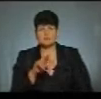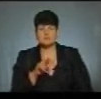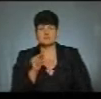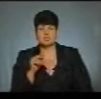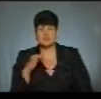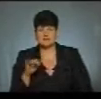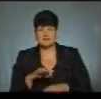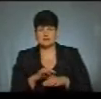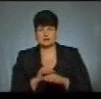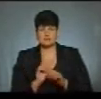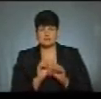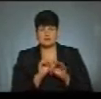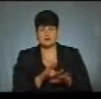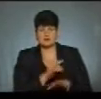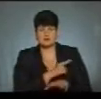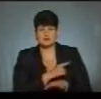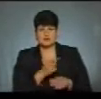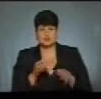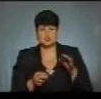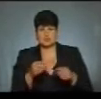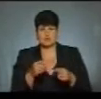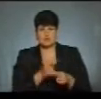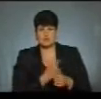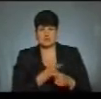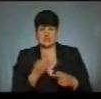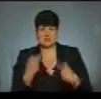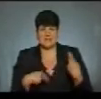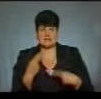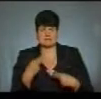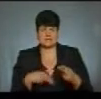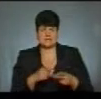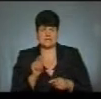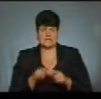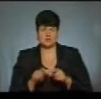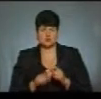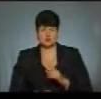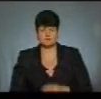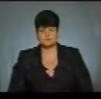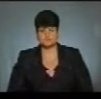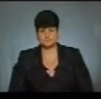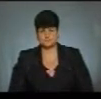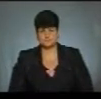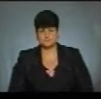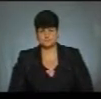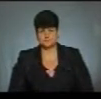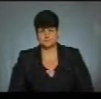тіло жінки відправили на судову медичну експертизу. Світлана Лазорик, Оксана Галіяш, новини.